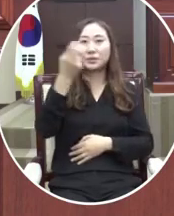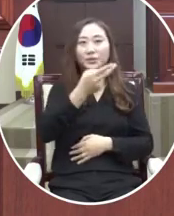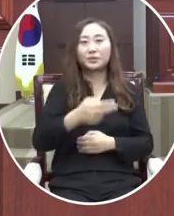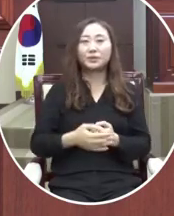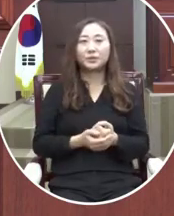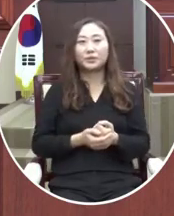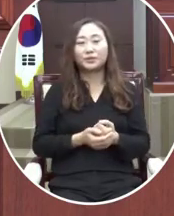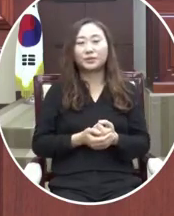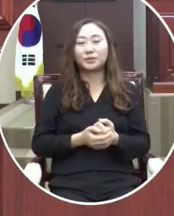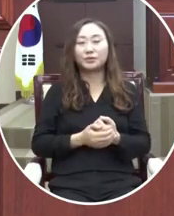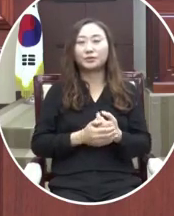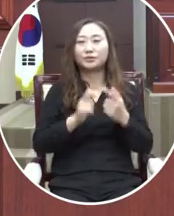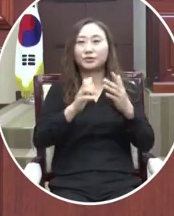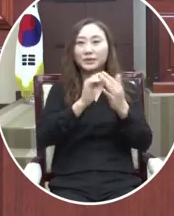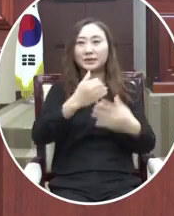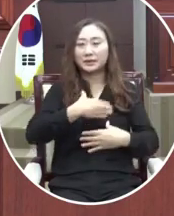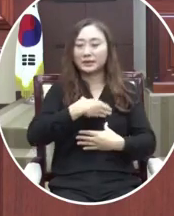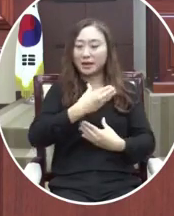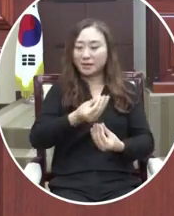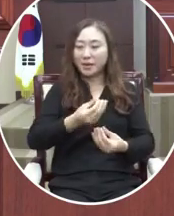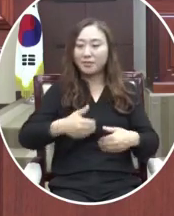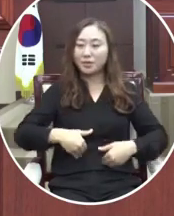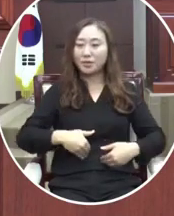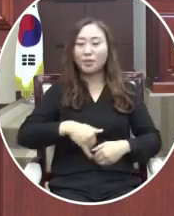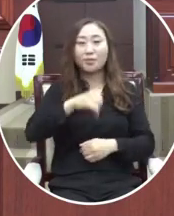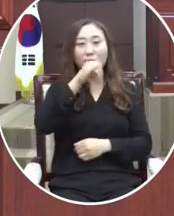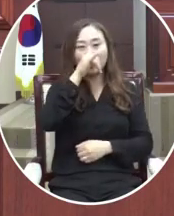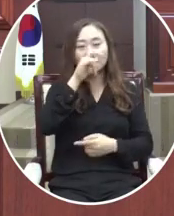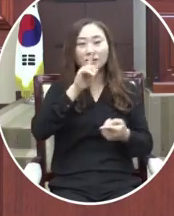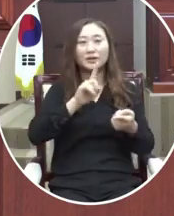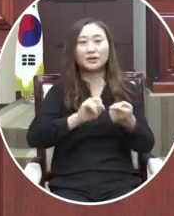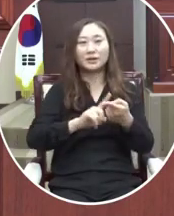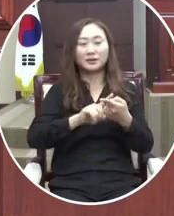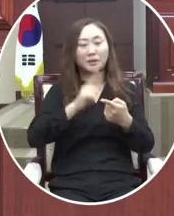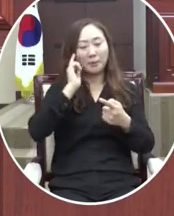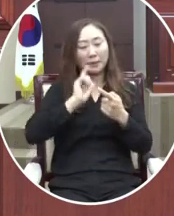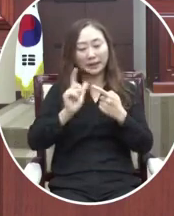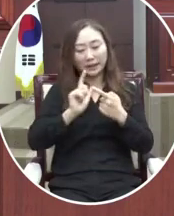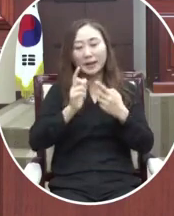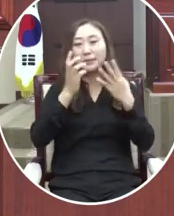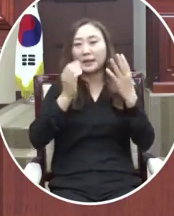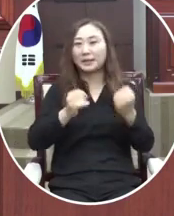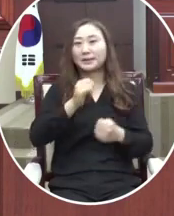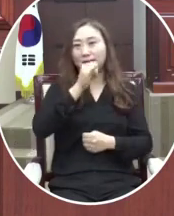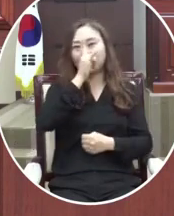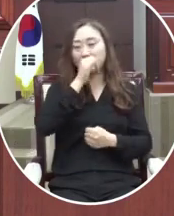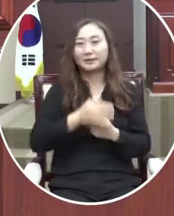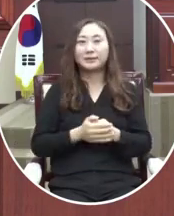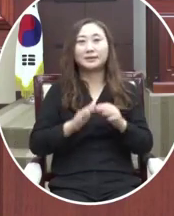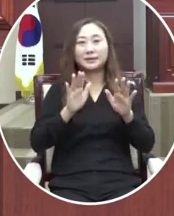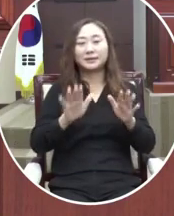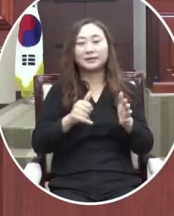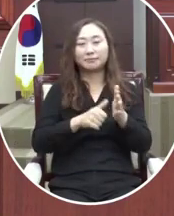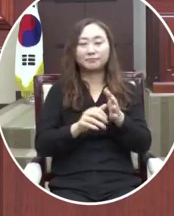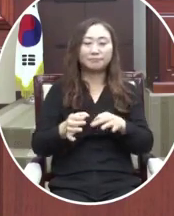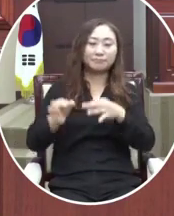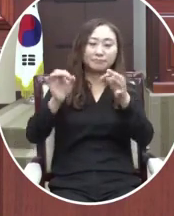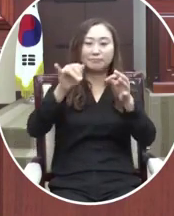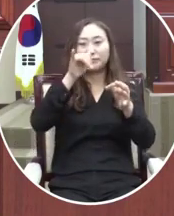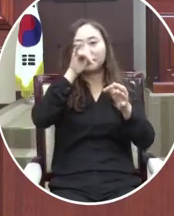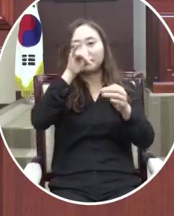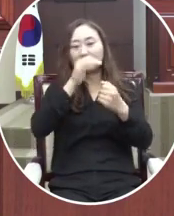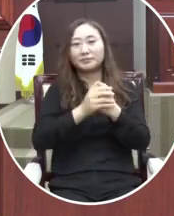예산한의원 놓치지 않도록 고심하며 마련하였습니다 말씀드립니다 우리는 지금 고물과